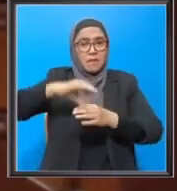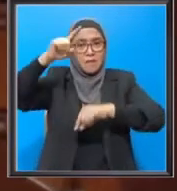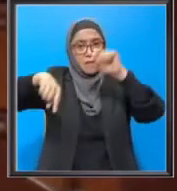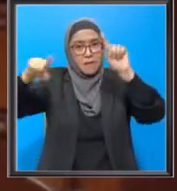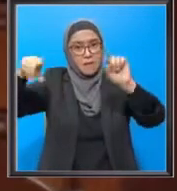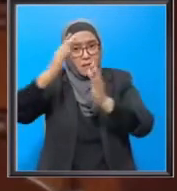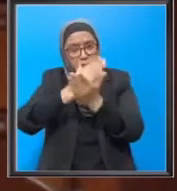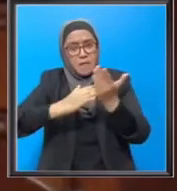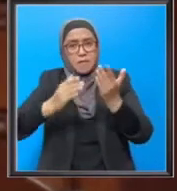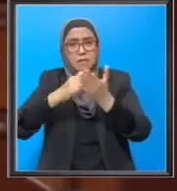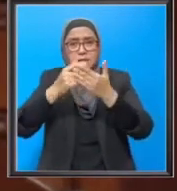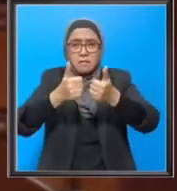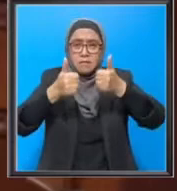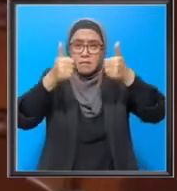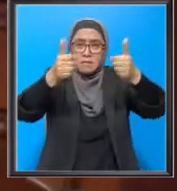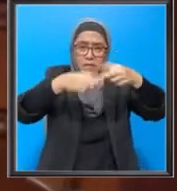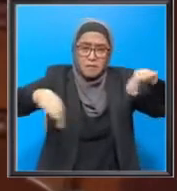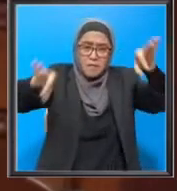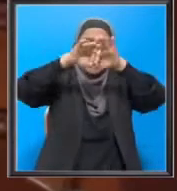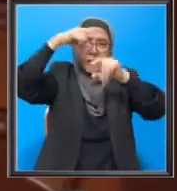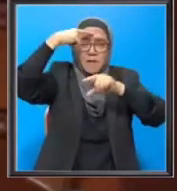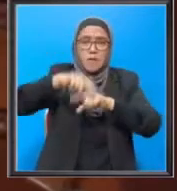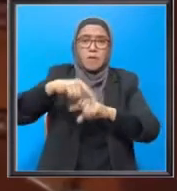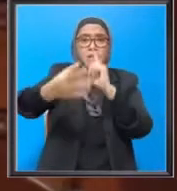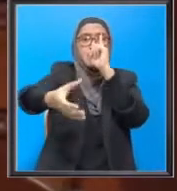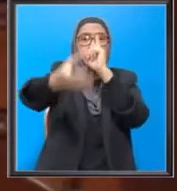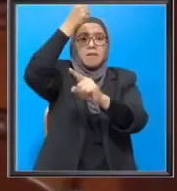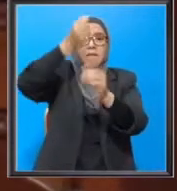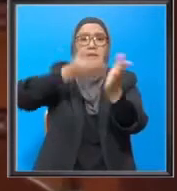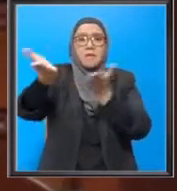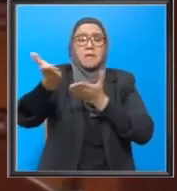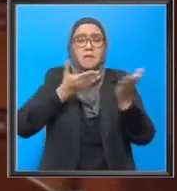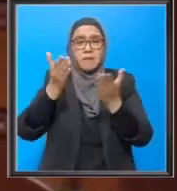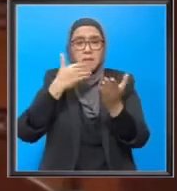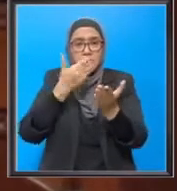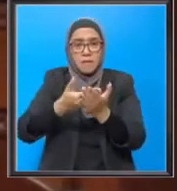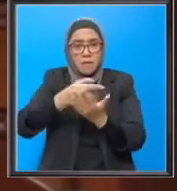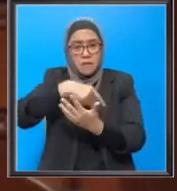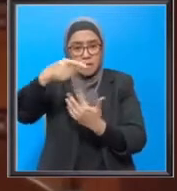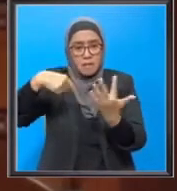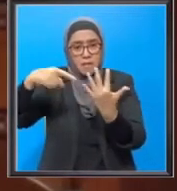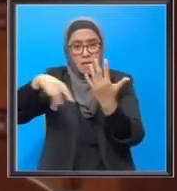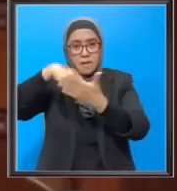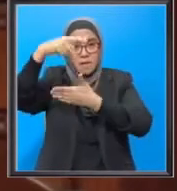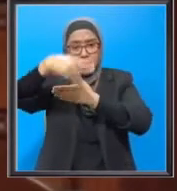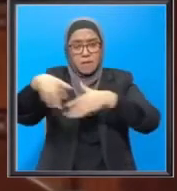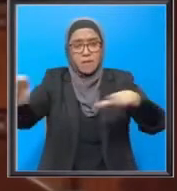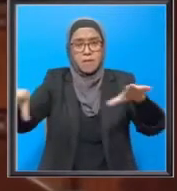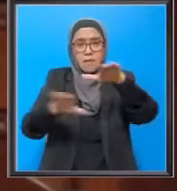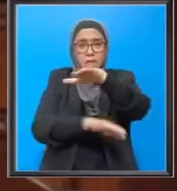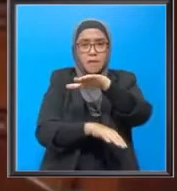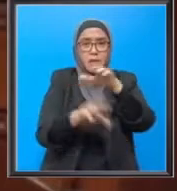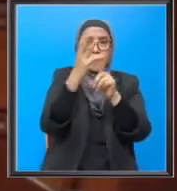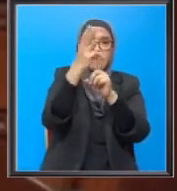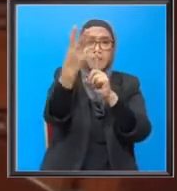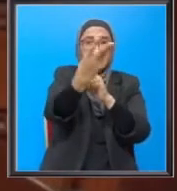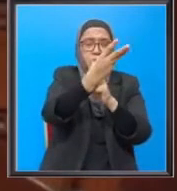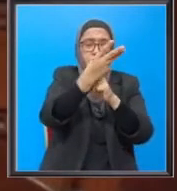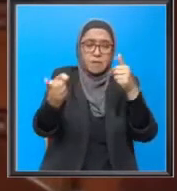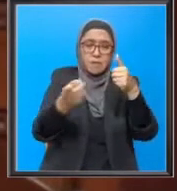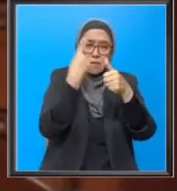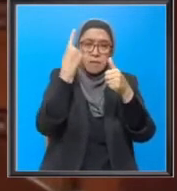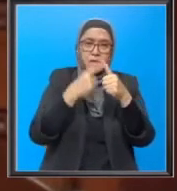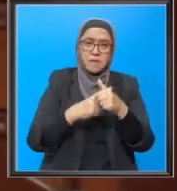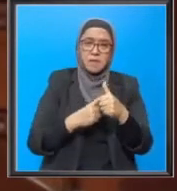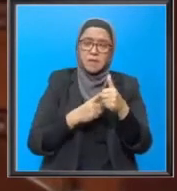teras utama dalam penyampaian penghematan yang terkesan diantara program yang dilaksanakan di bawah jabatan kebajikan masyarakat yang pertama